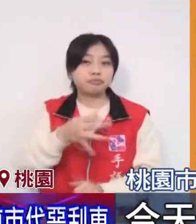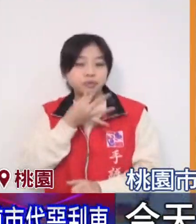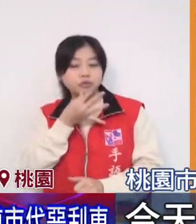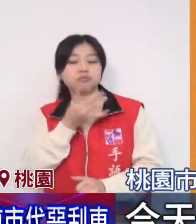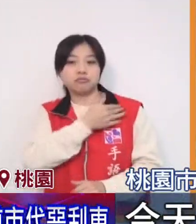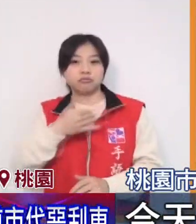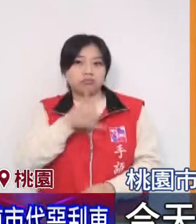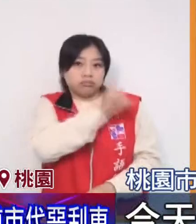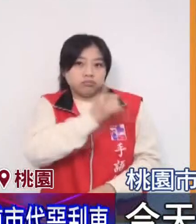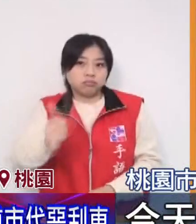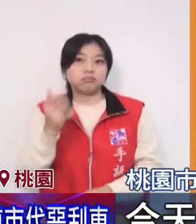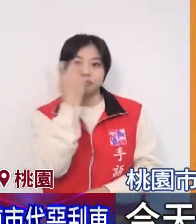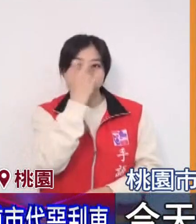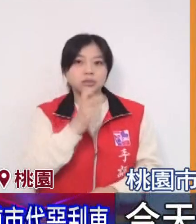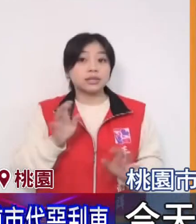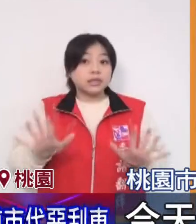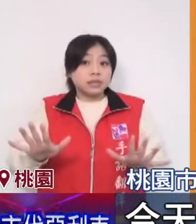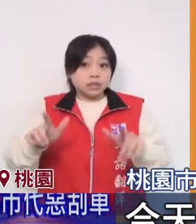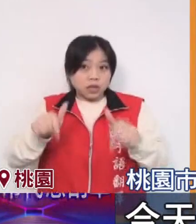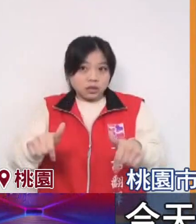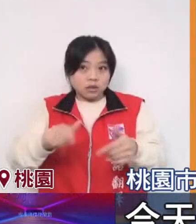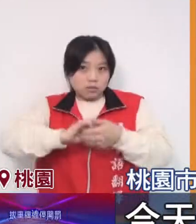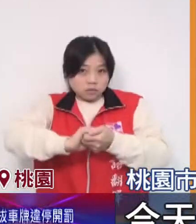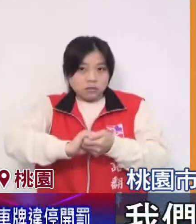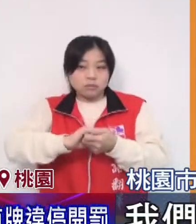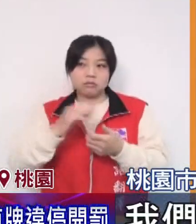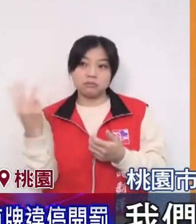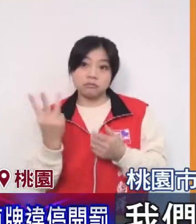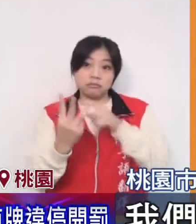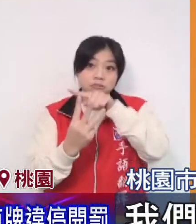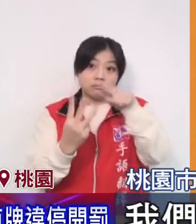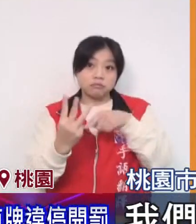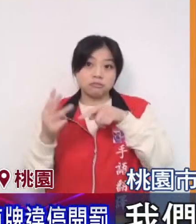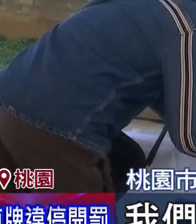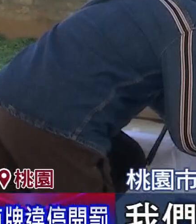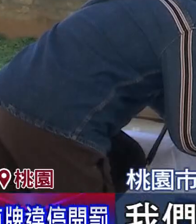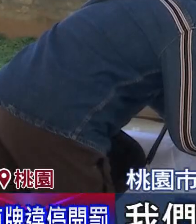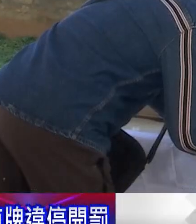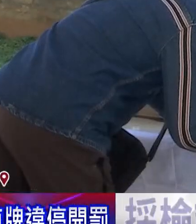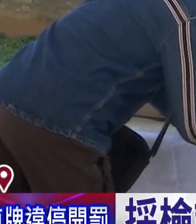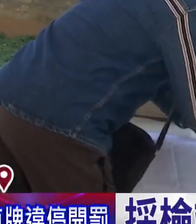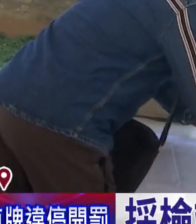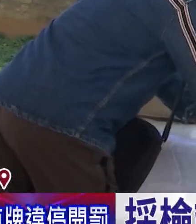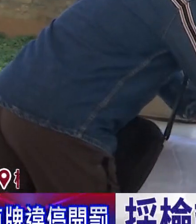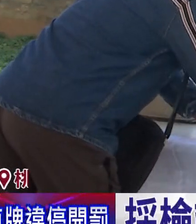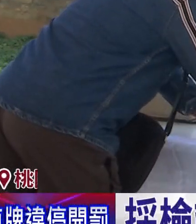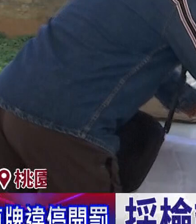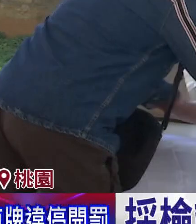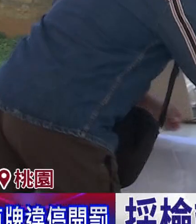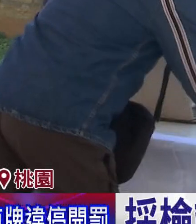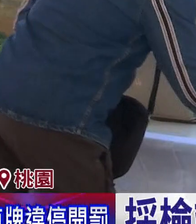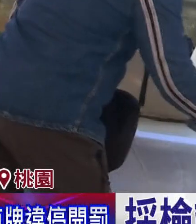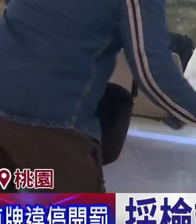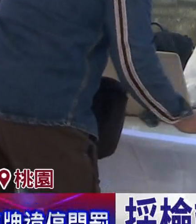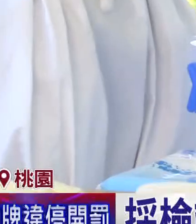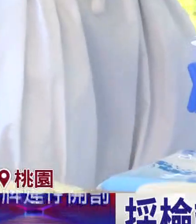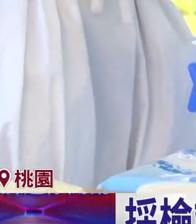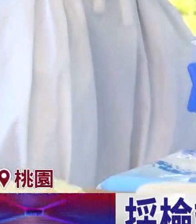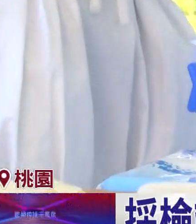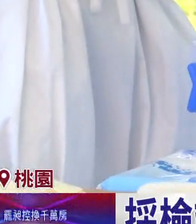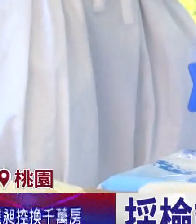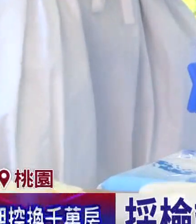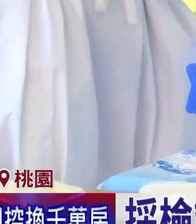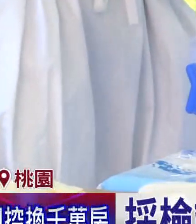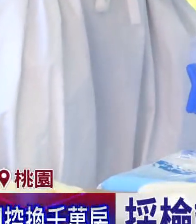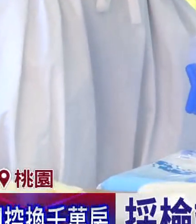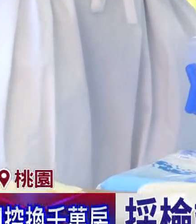检。那今天下午再确定的新的3个，那我们会立刻公告。 裁检站将从3个增加到6个，尽快